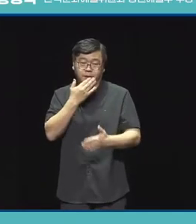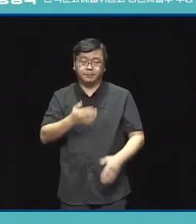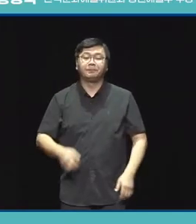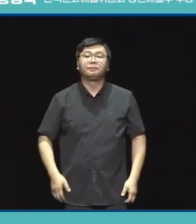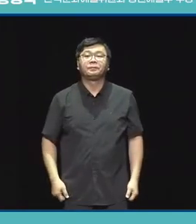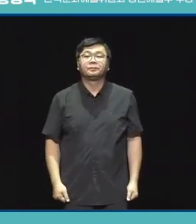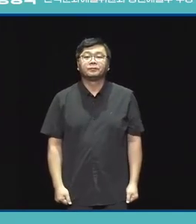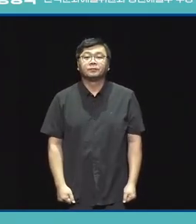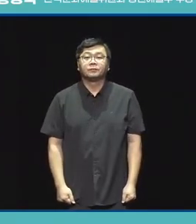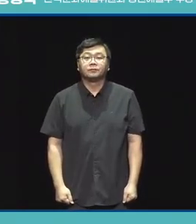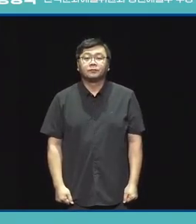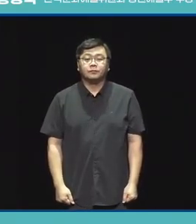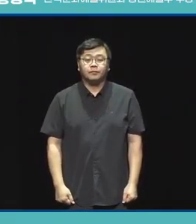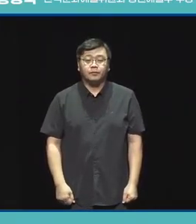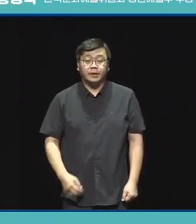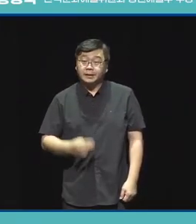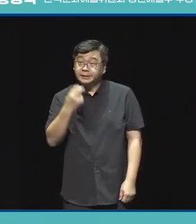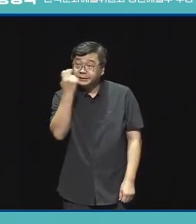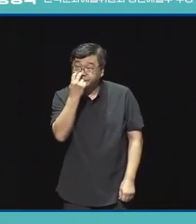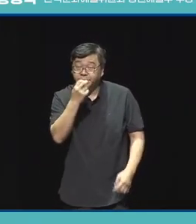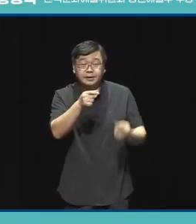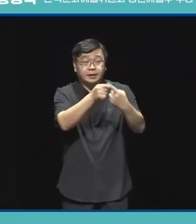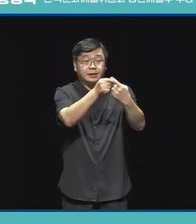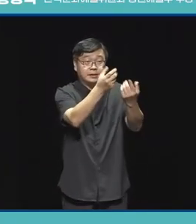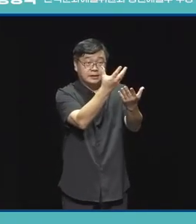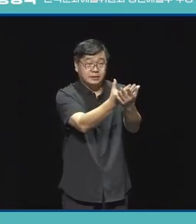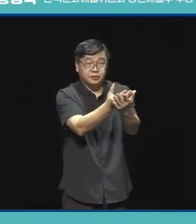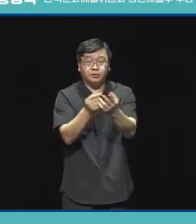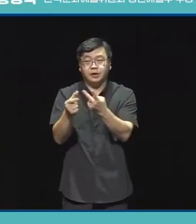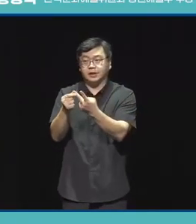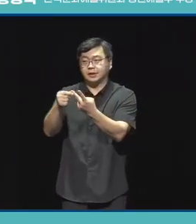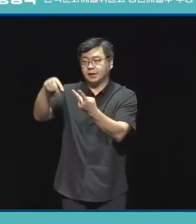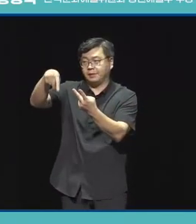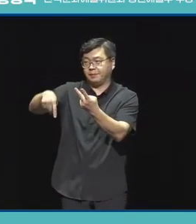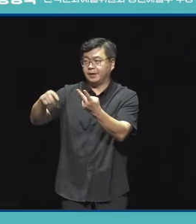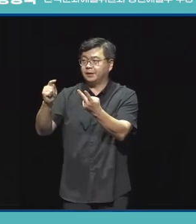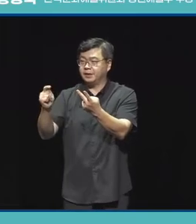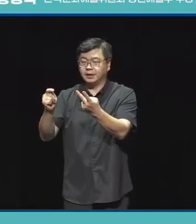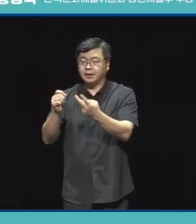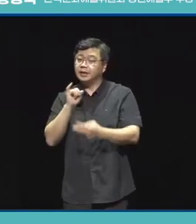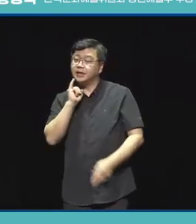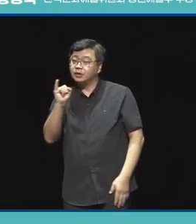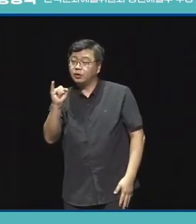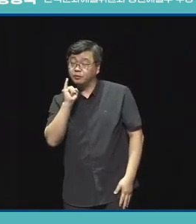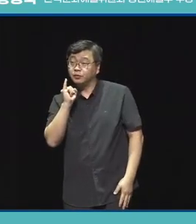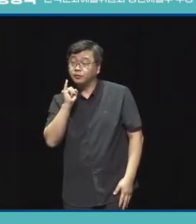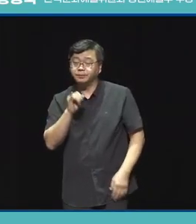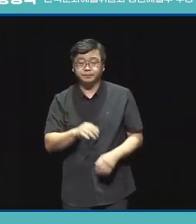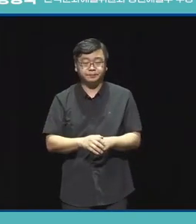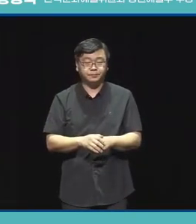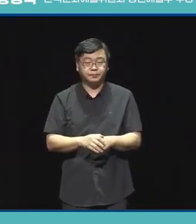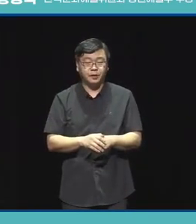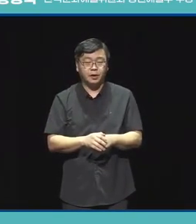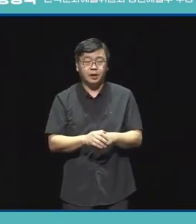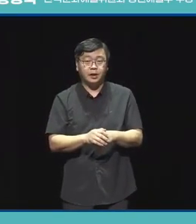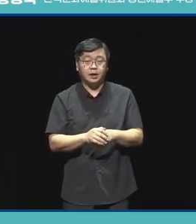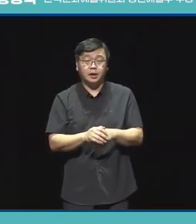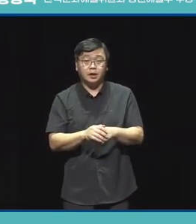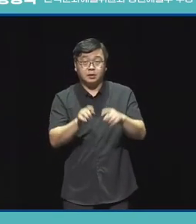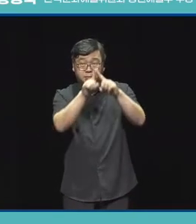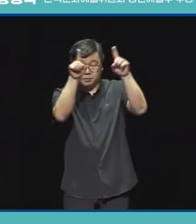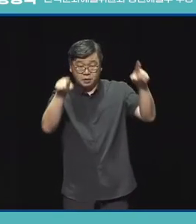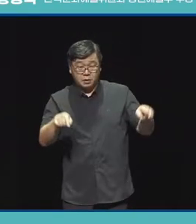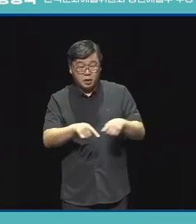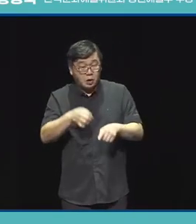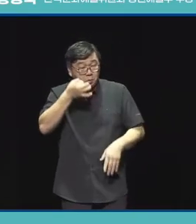네 시민은 일자 소리와 이치 2차 PT 인터뷰 심리로 진행됩니다 심의 기준은 단체 실행